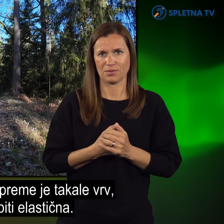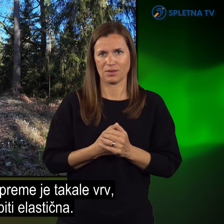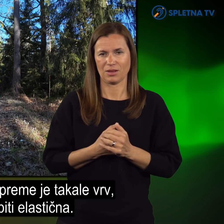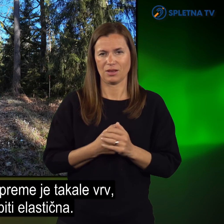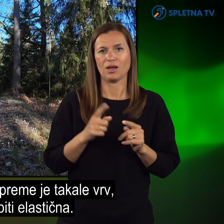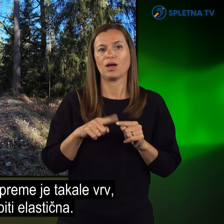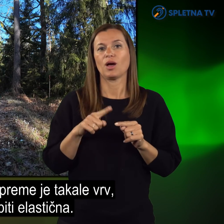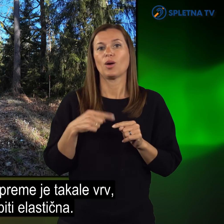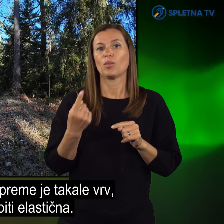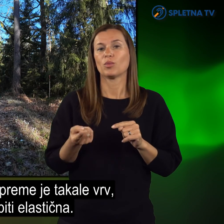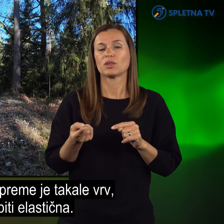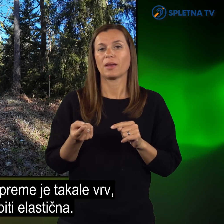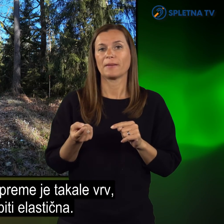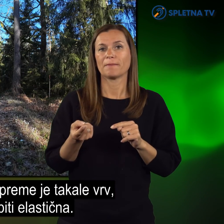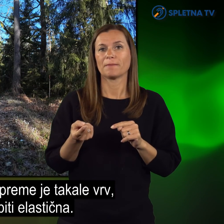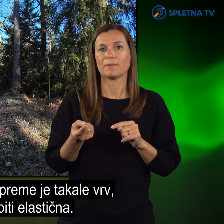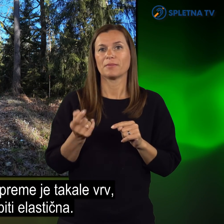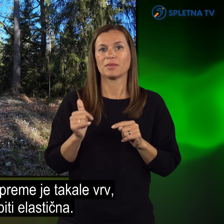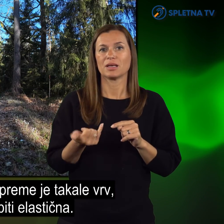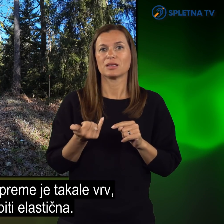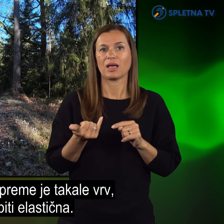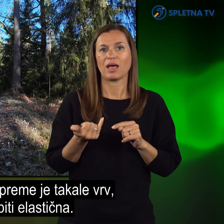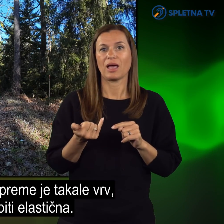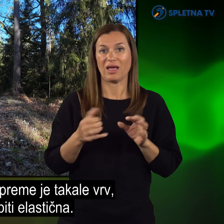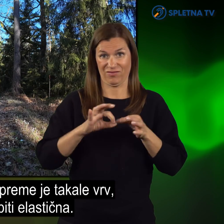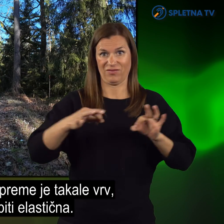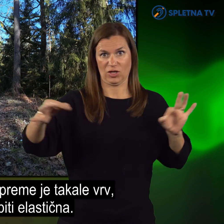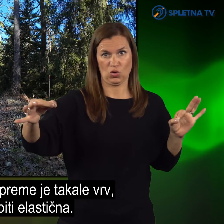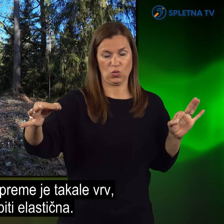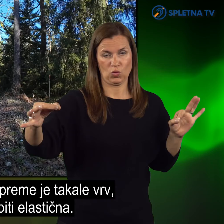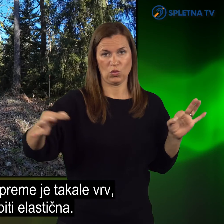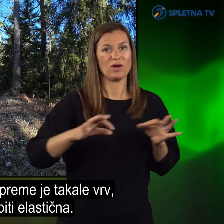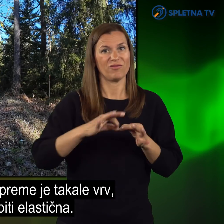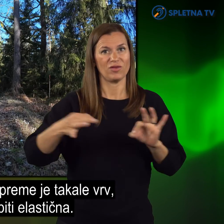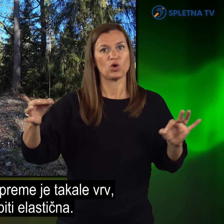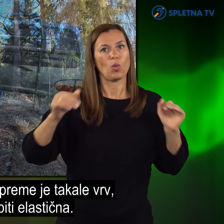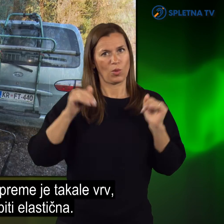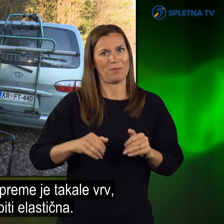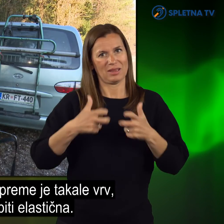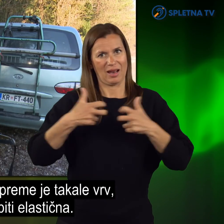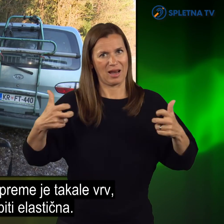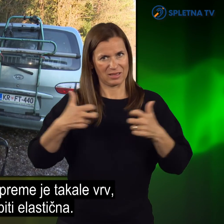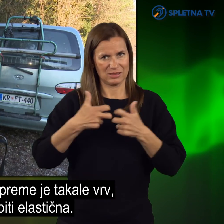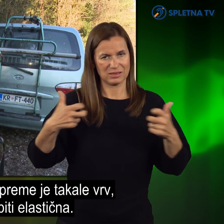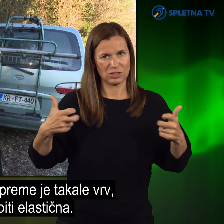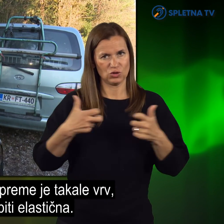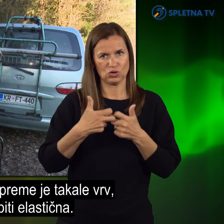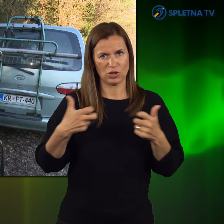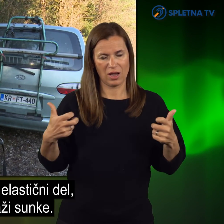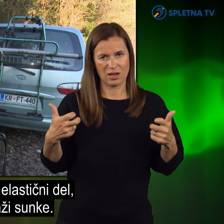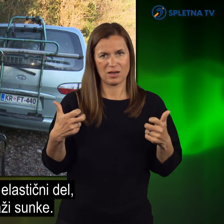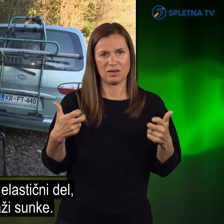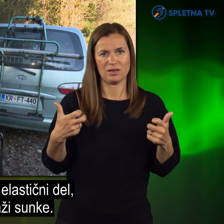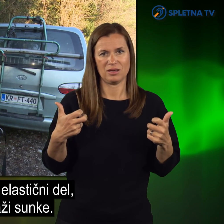Zdaj naslednji kos opreme je takale vrv. Vrv mora biti elastična, se